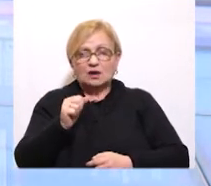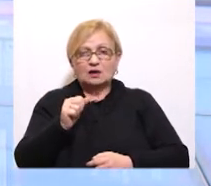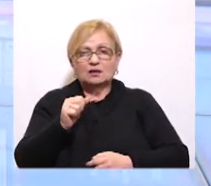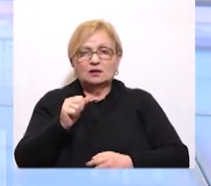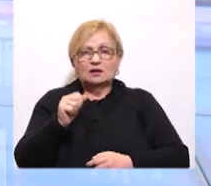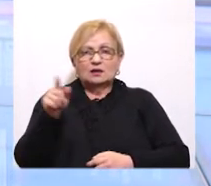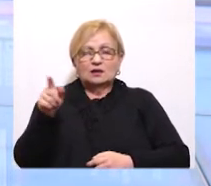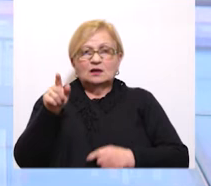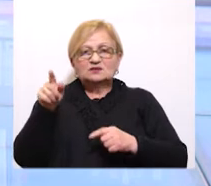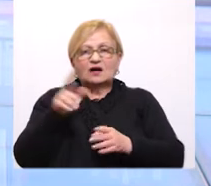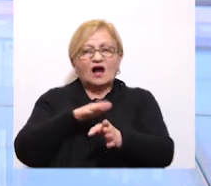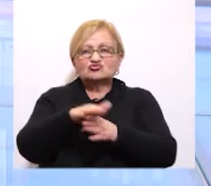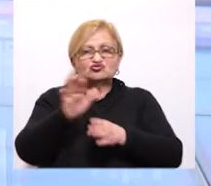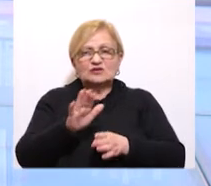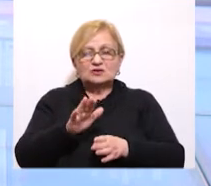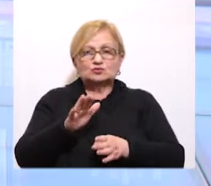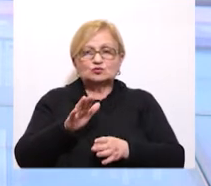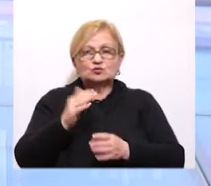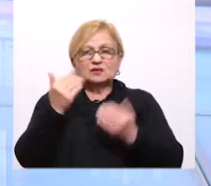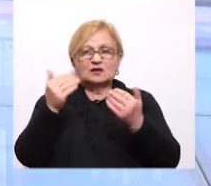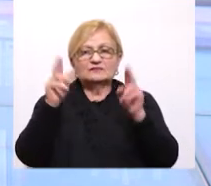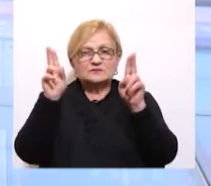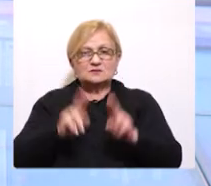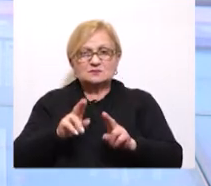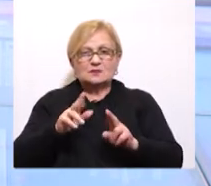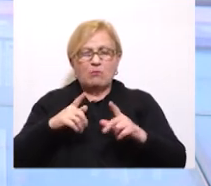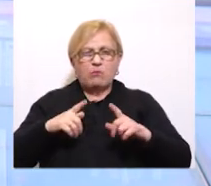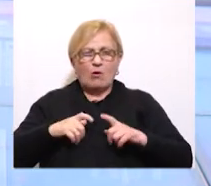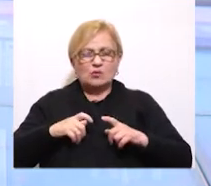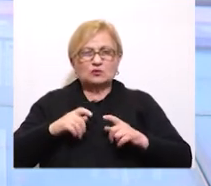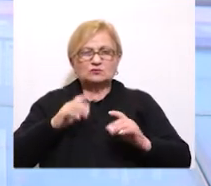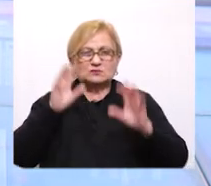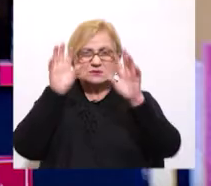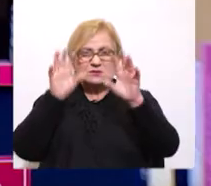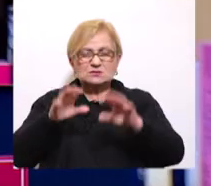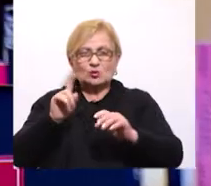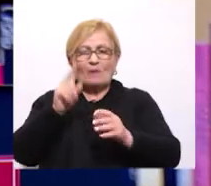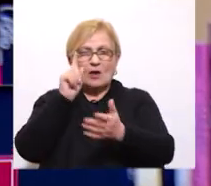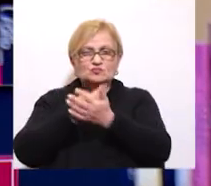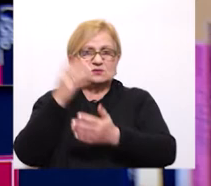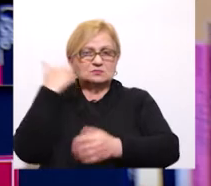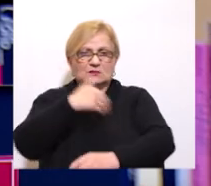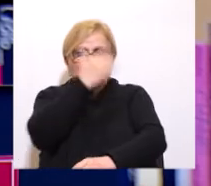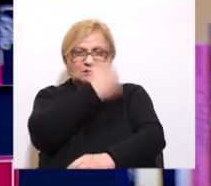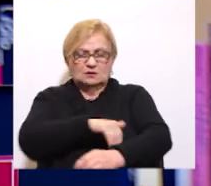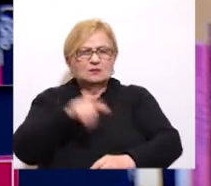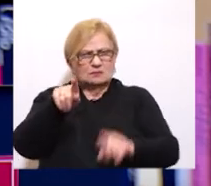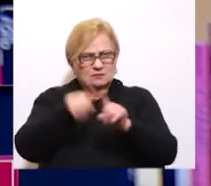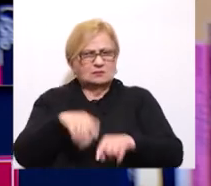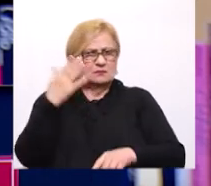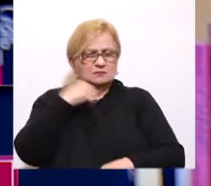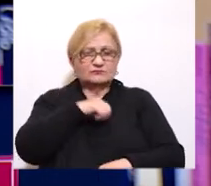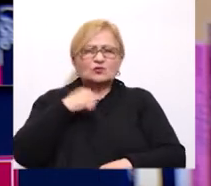აღასრულა თავისი ხალხის მიერ დამკვიდრებული ბოროტი წესი მკლავის მოჭრისა, რომელსაც ადრე თვითონაც